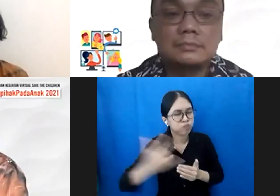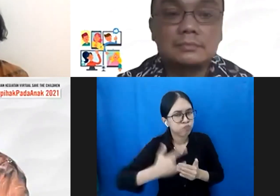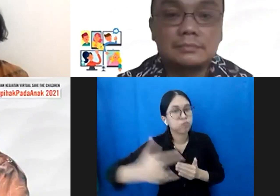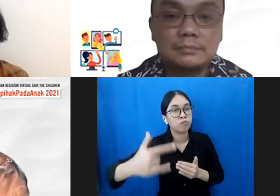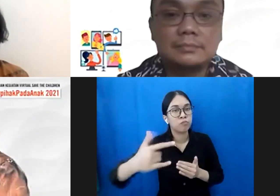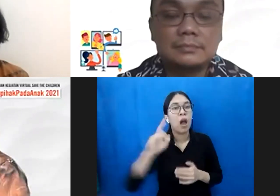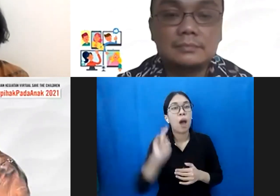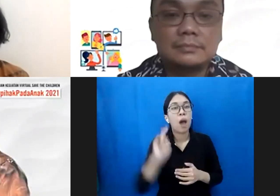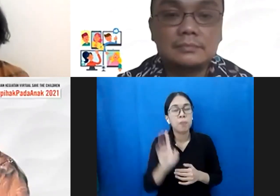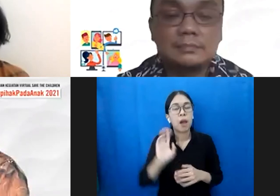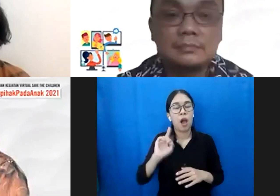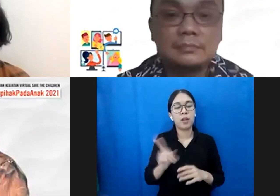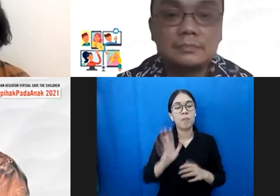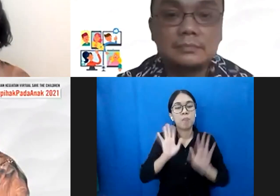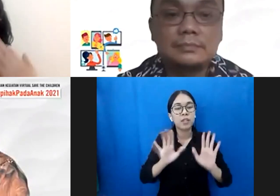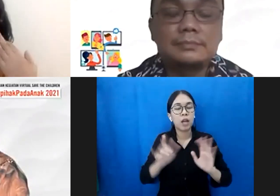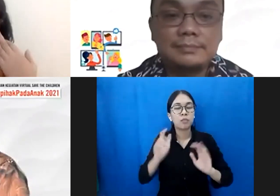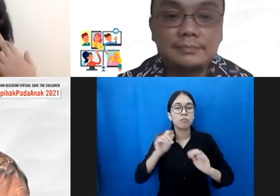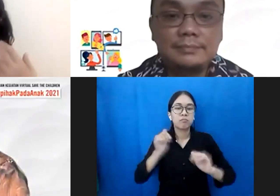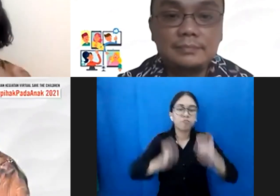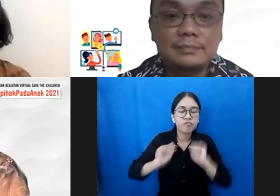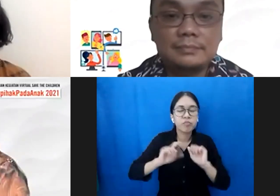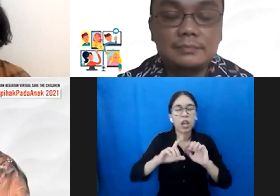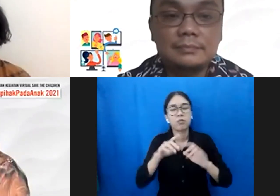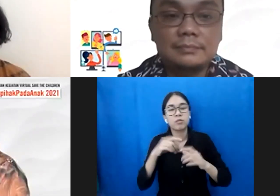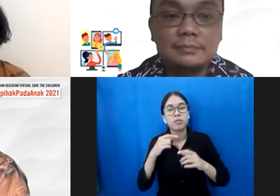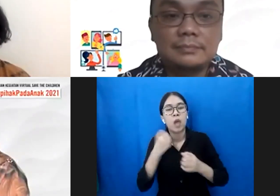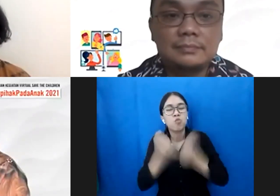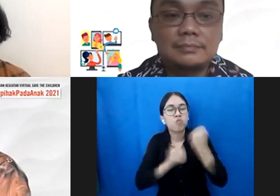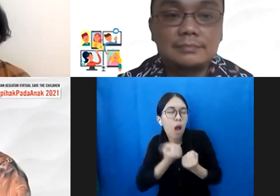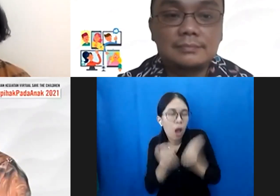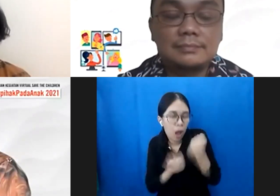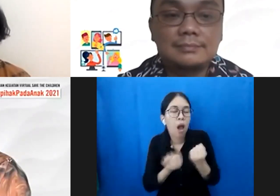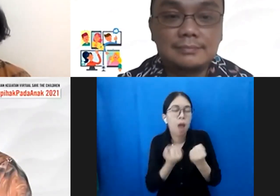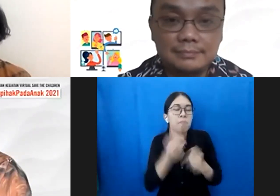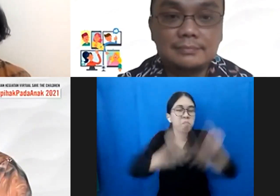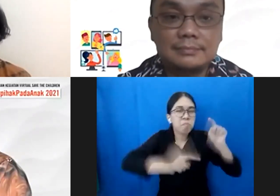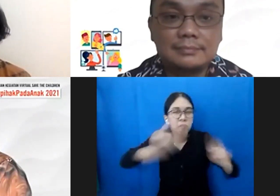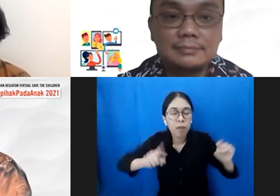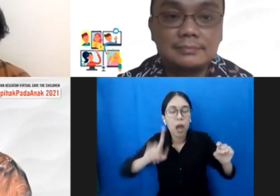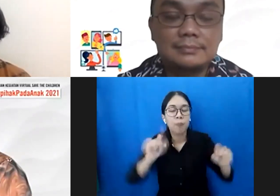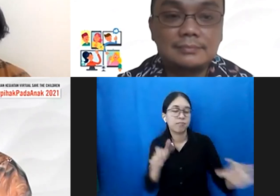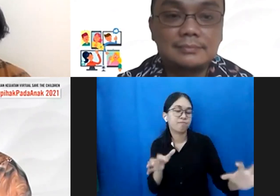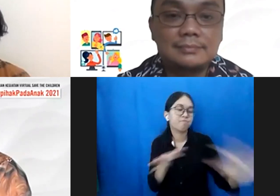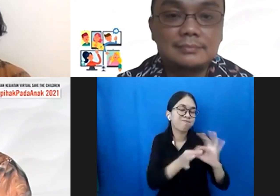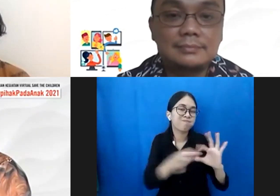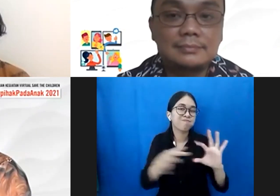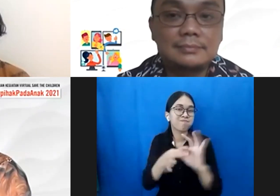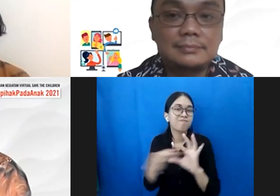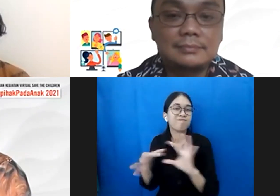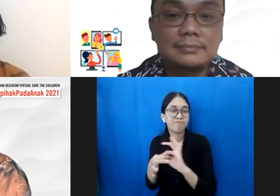macam upaya-upaya yang sudah dilakukan gitu ya, bagaimana kemudian agar ini tetap terintegrasi dan sustain